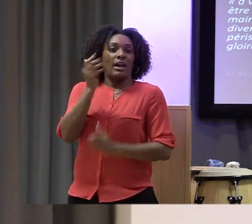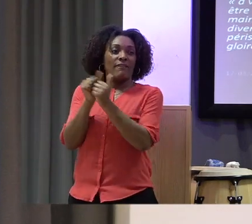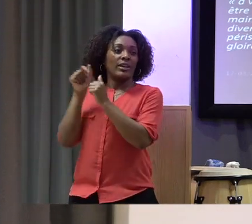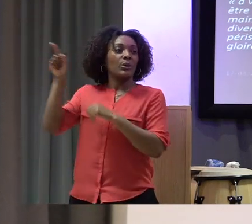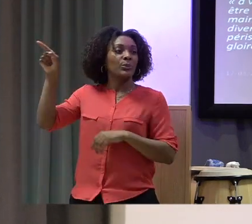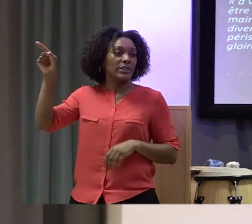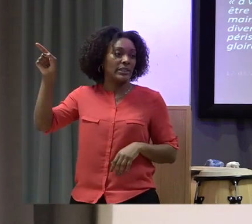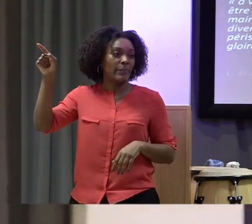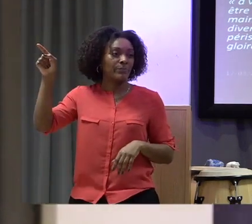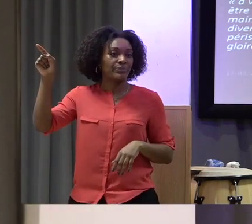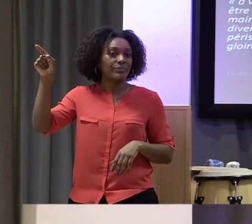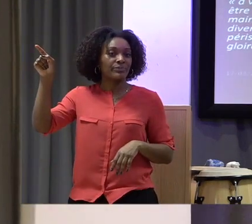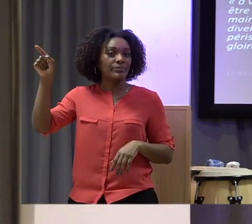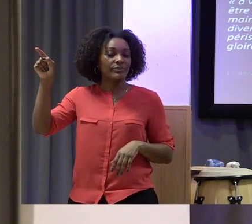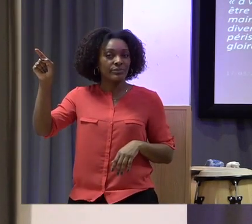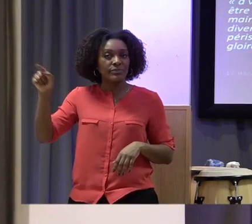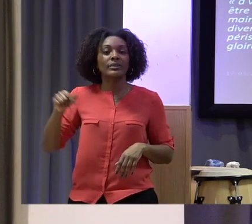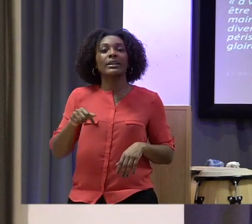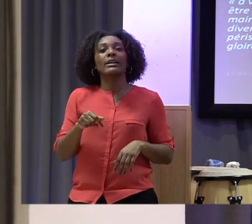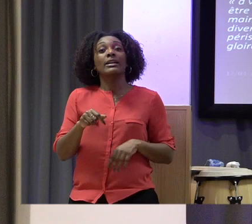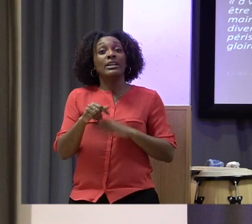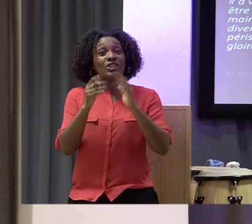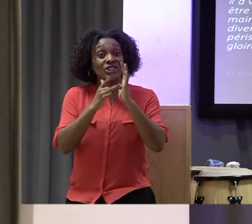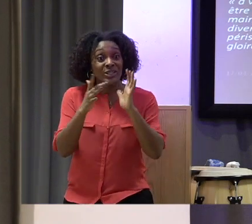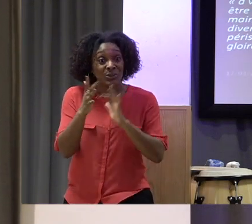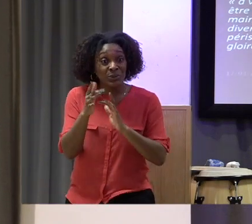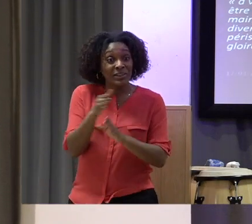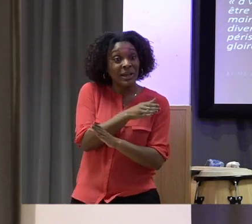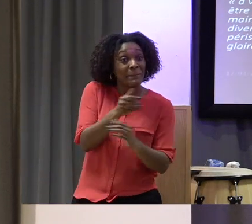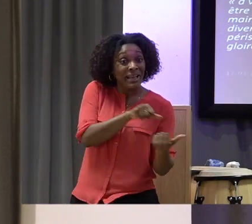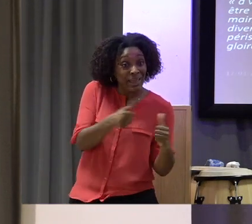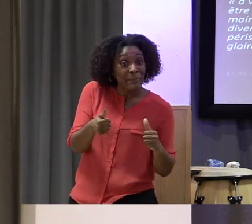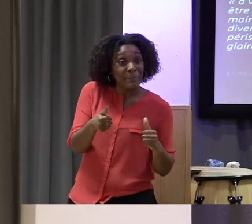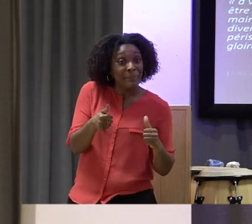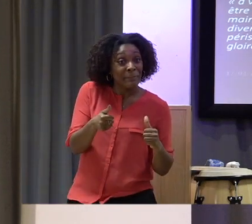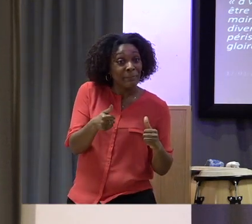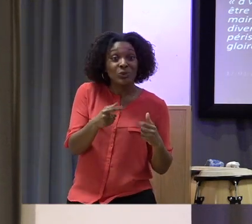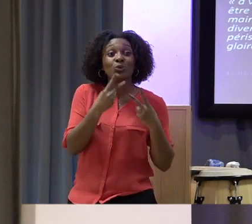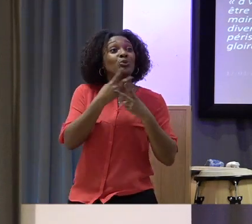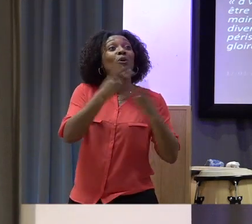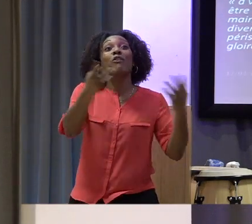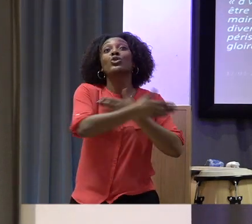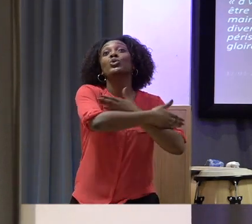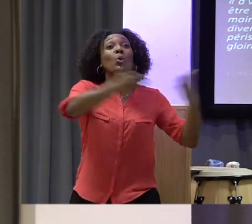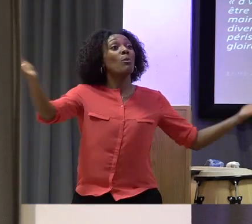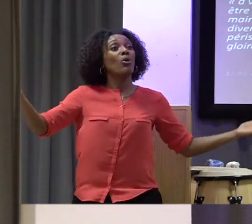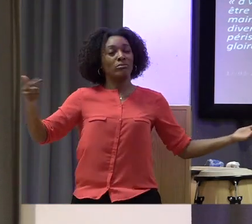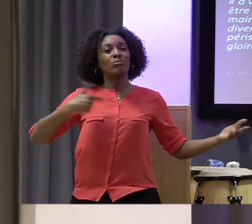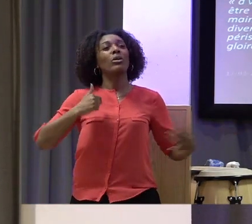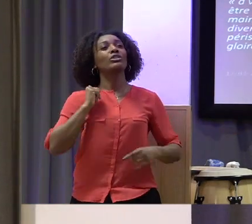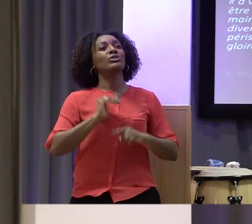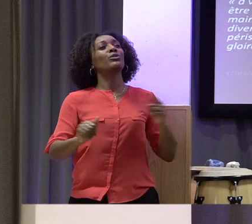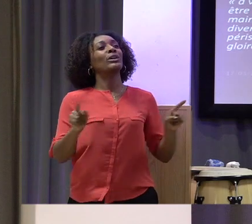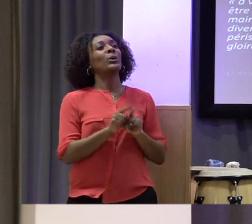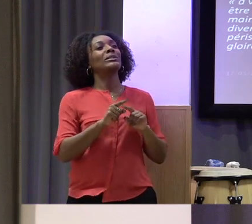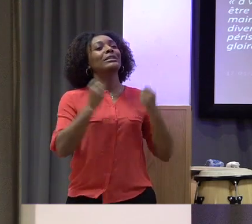Entre le moment où Jésus va publiquement dire, voilà, je fais ce qu'il faut,